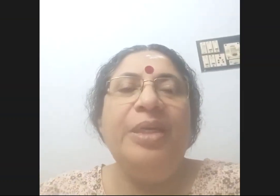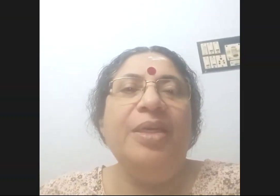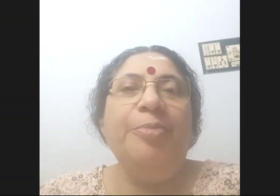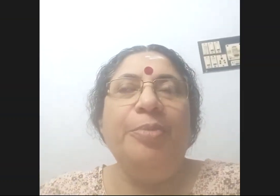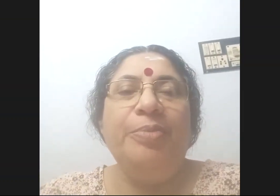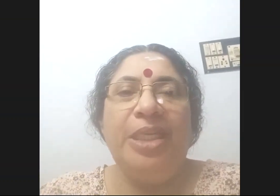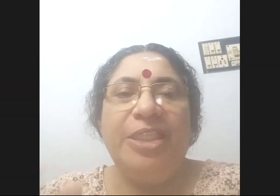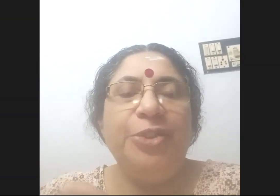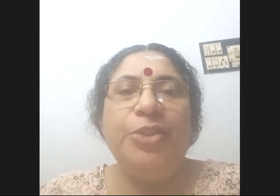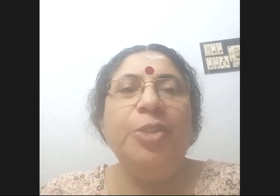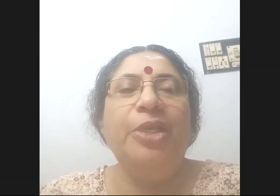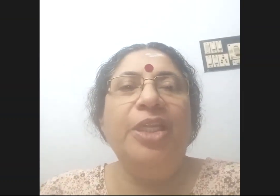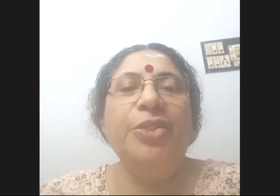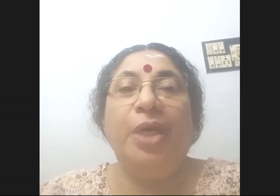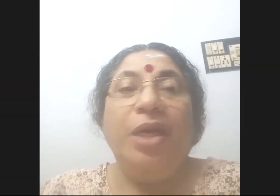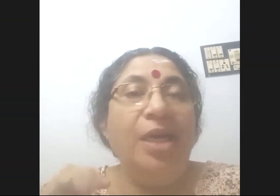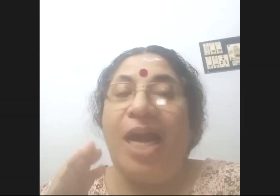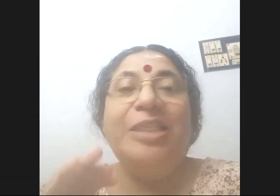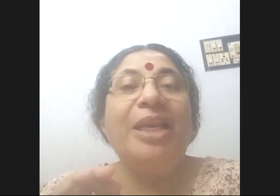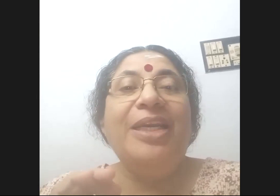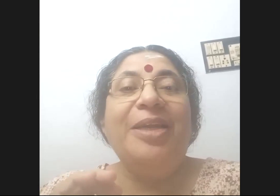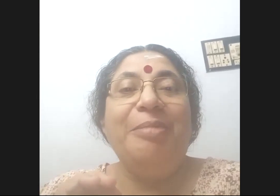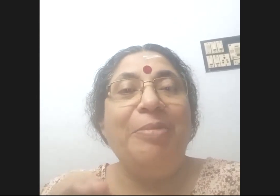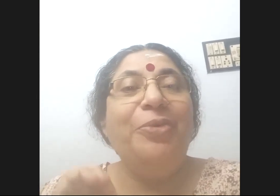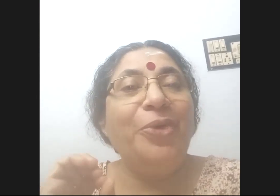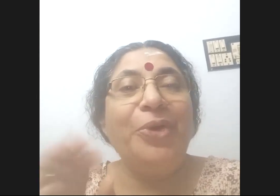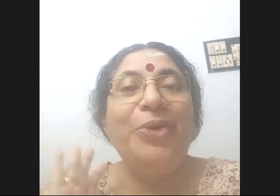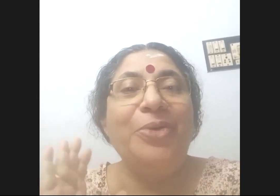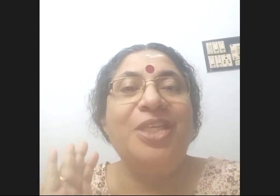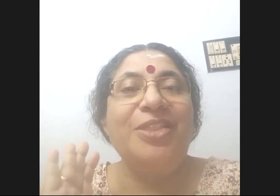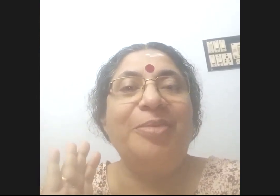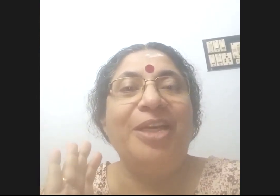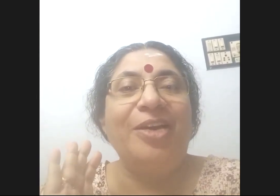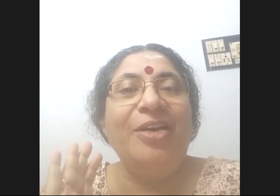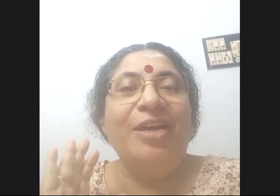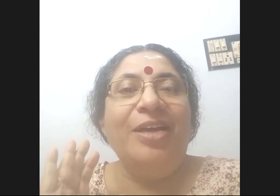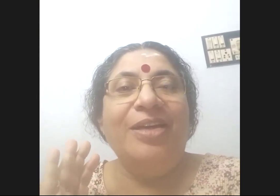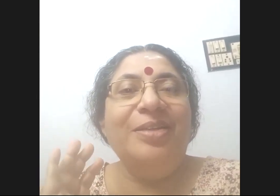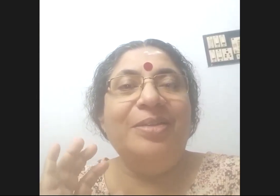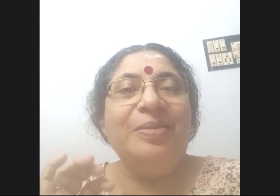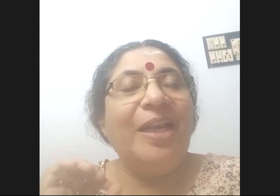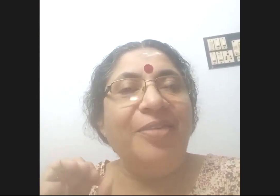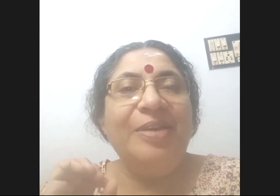ശരിക്കും ഇപ്പം നേരത്തെ ചോദിച്ചതുപോലെ എനിക്ക് ആദ്യം പറയട്ടെ, മാമിന്റെ ഓരോ സെഷനും കേട്ടാ